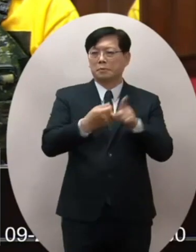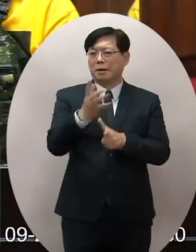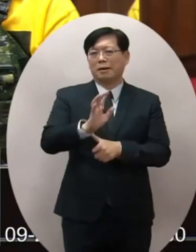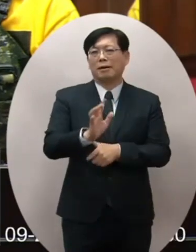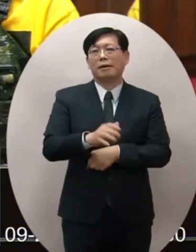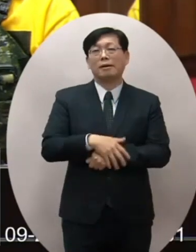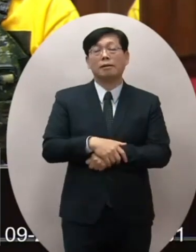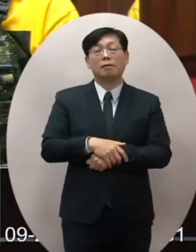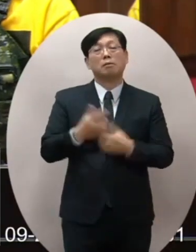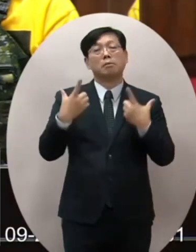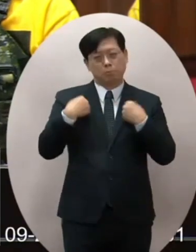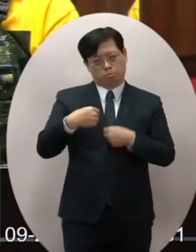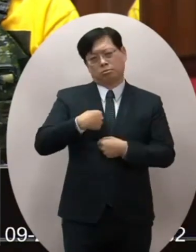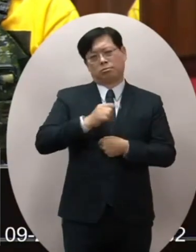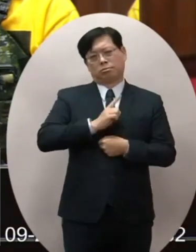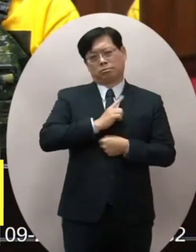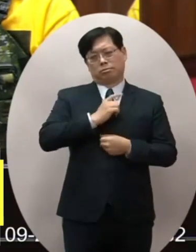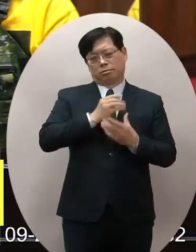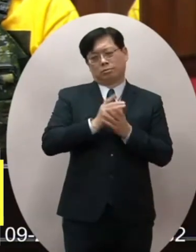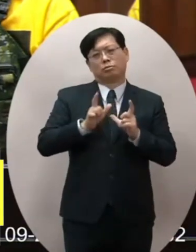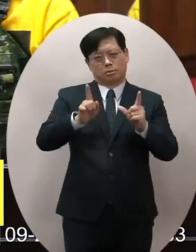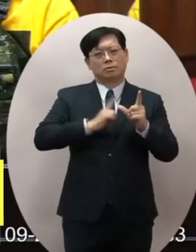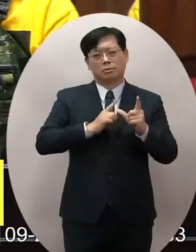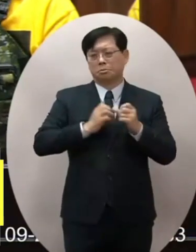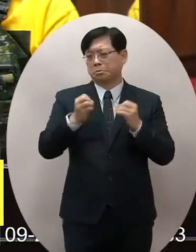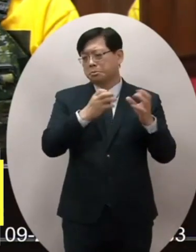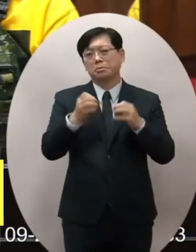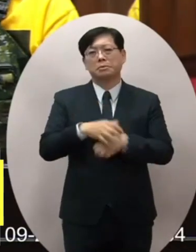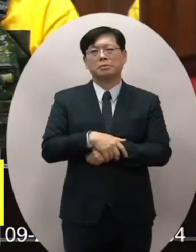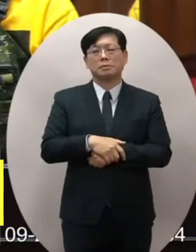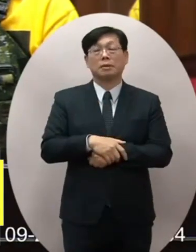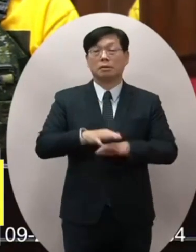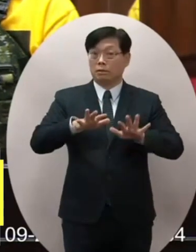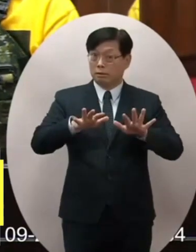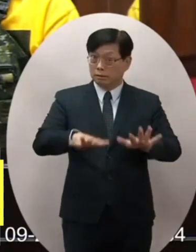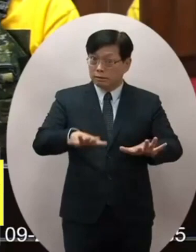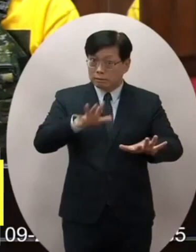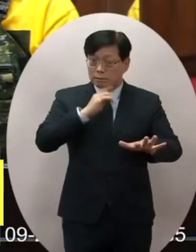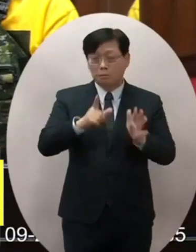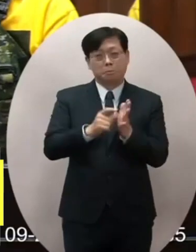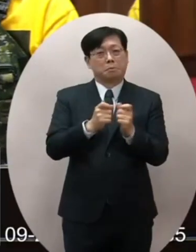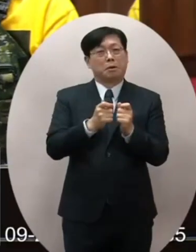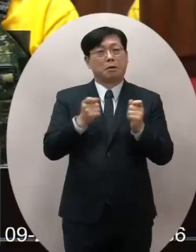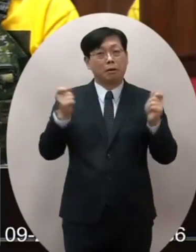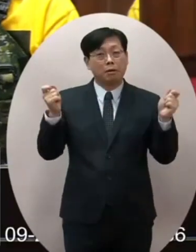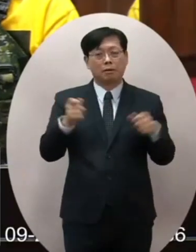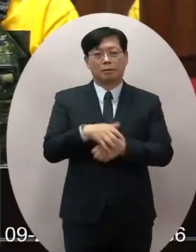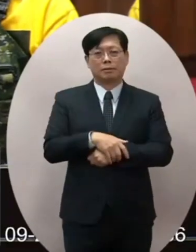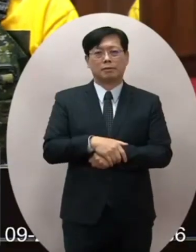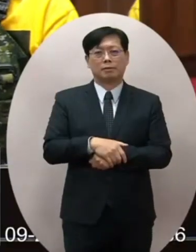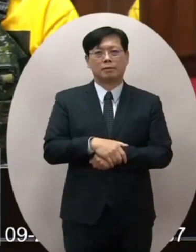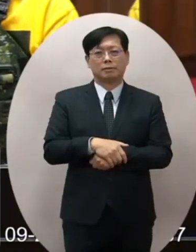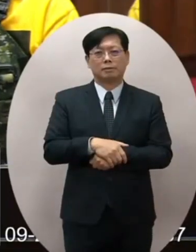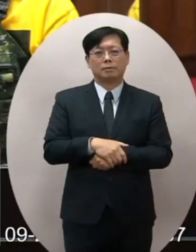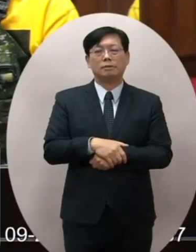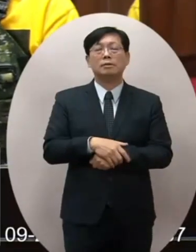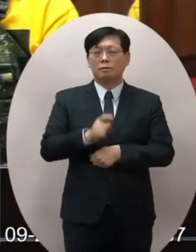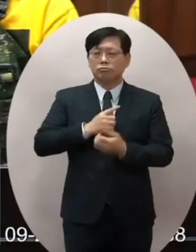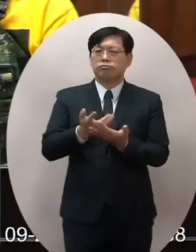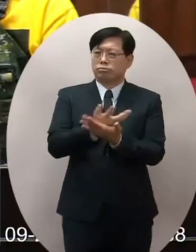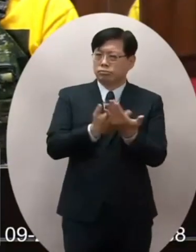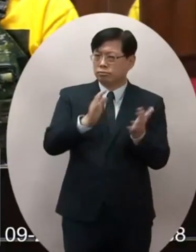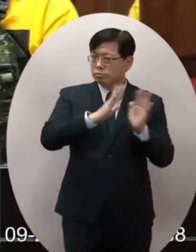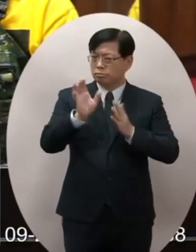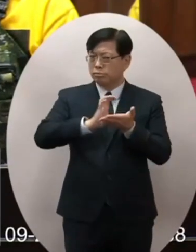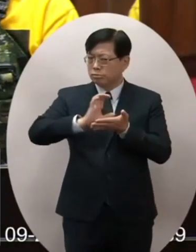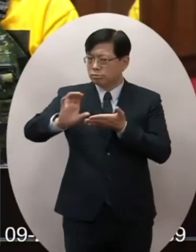对， 因为我们都是自己股东，我就把我们目前长期以来协调的结